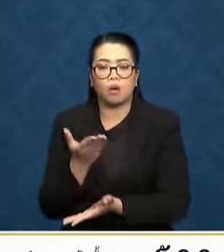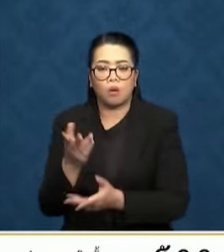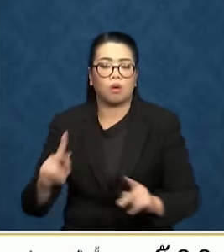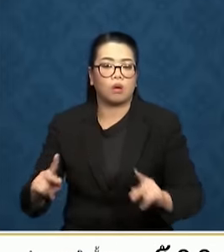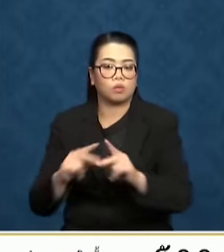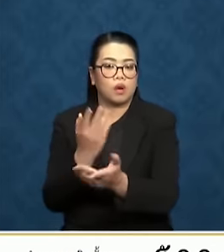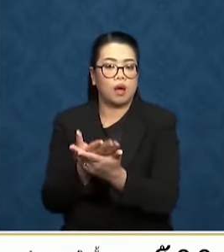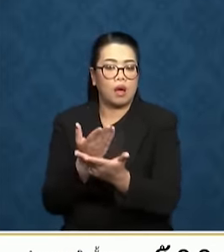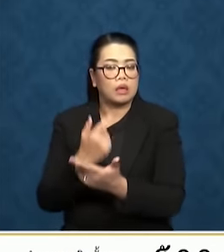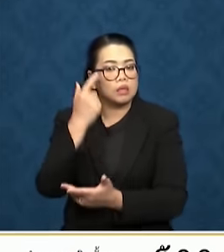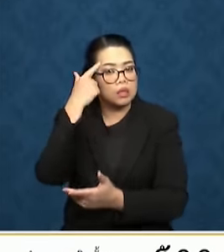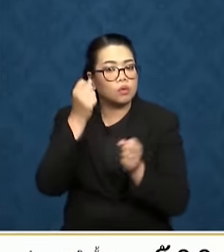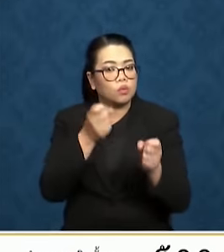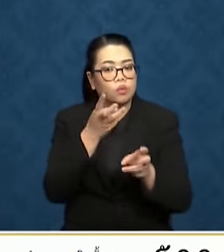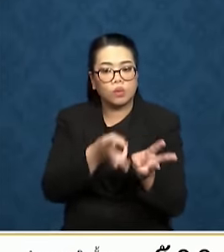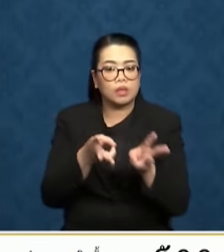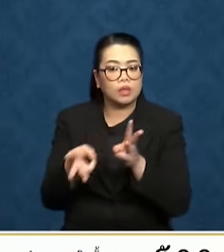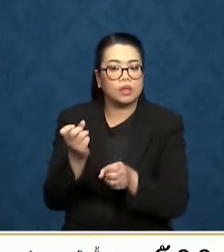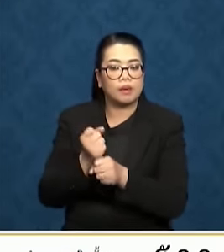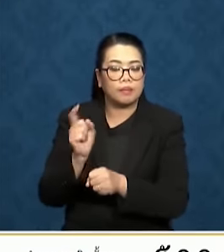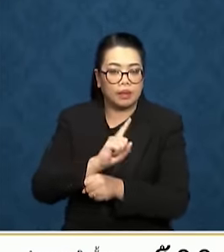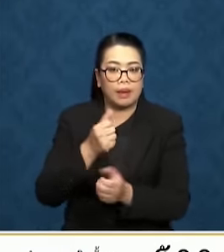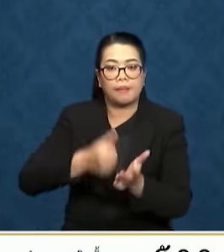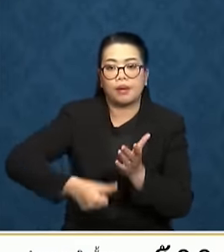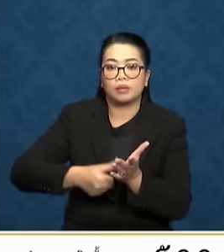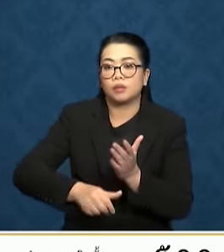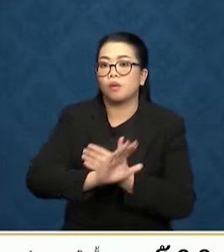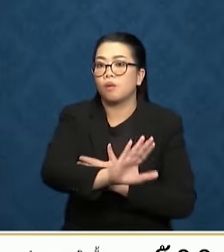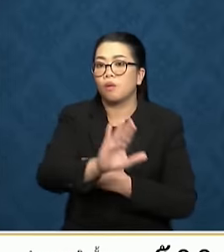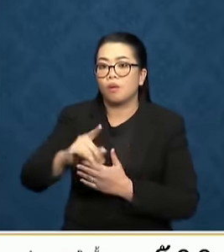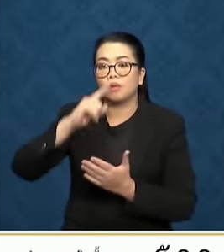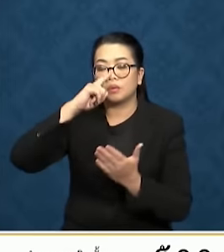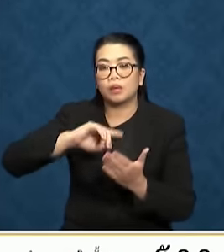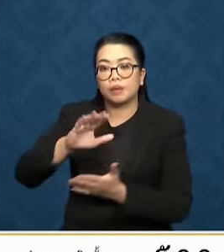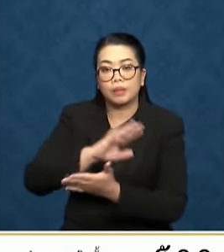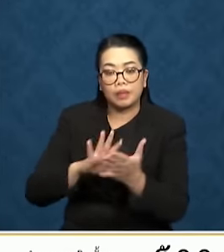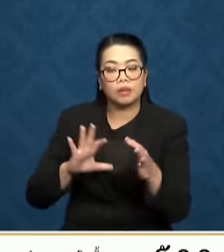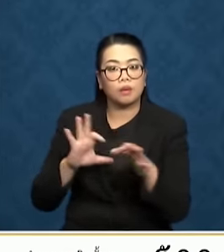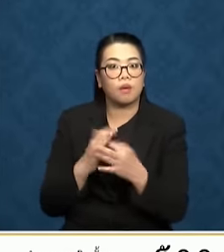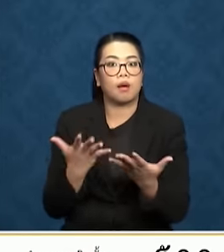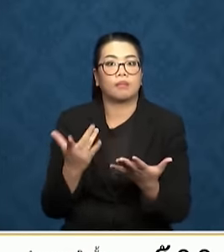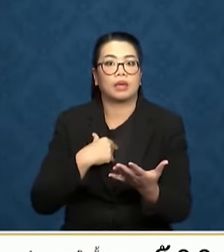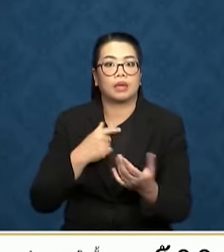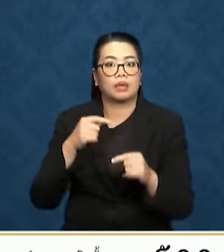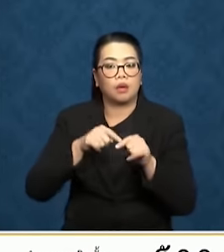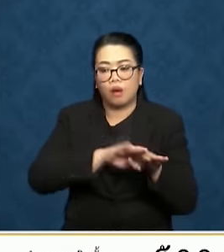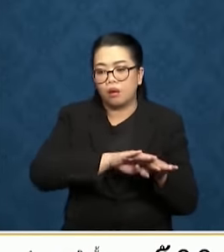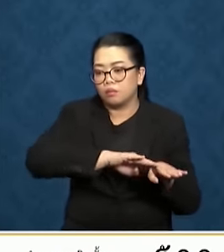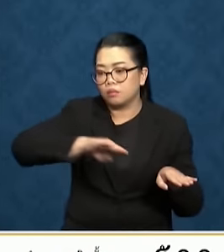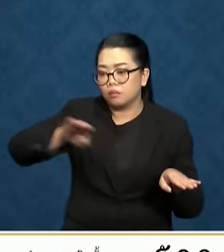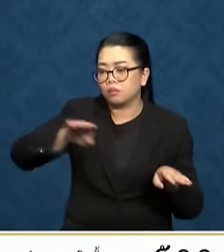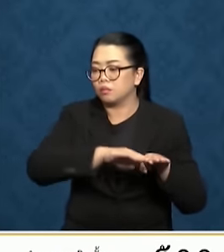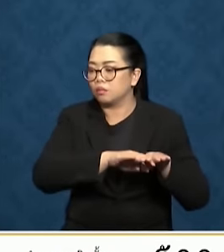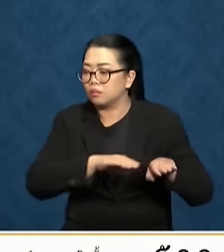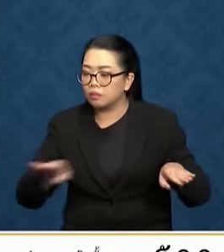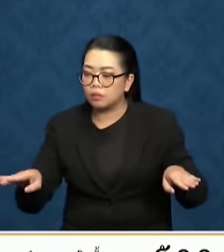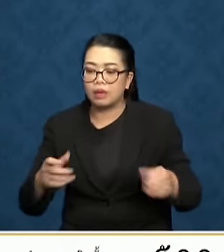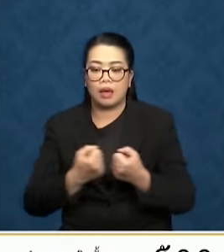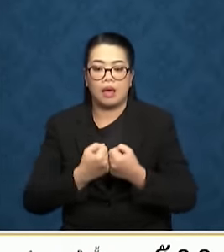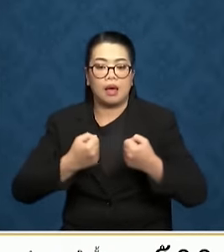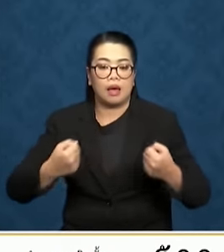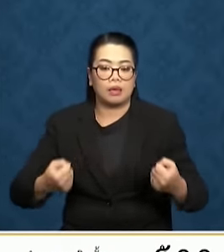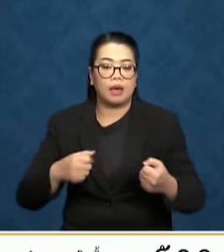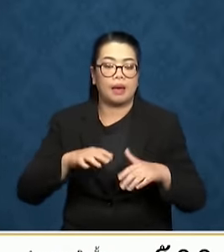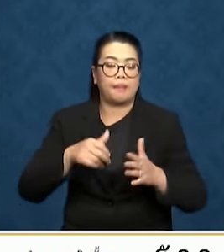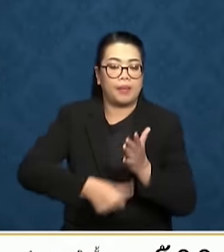จะทำอย่างไรกับการกับภาษีของของเ่อประเทศไทยไม่ว่าจะเป็นในเรื่องของแนวดิ่งหรือว่าแนวราบจะขยายฐานภาษีอย่าง